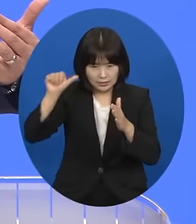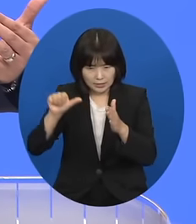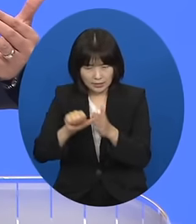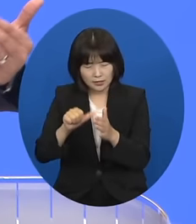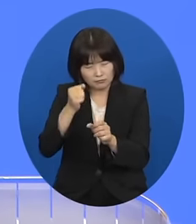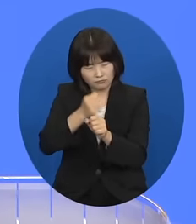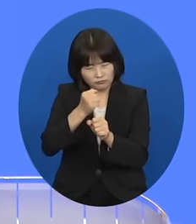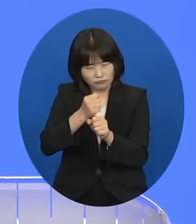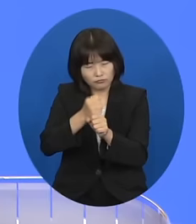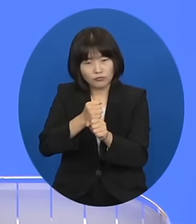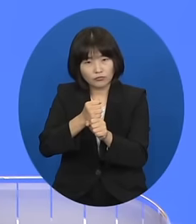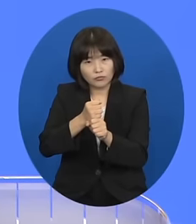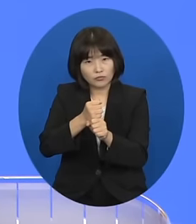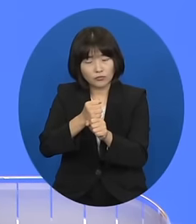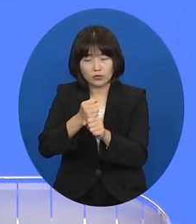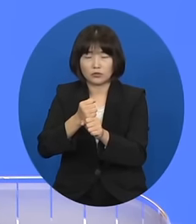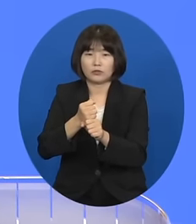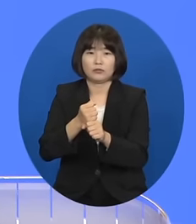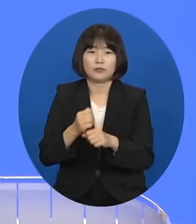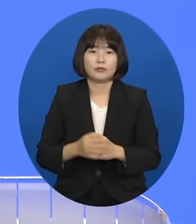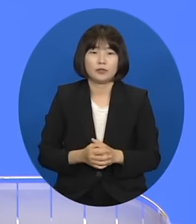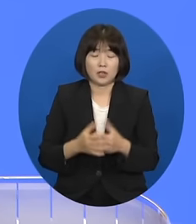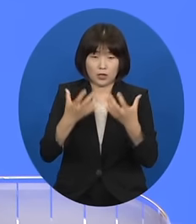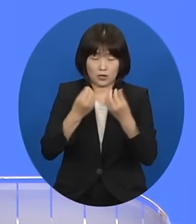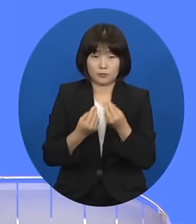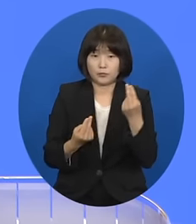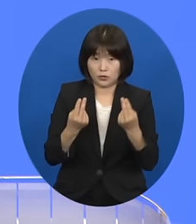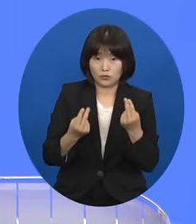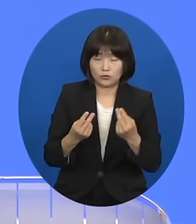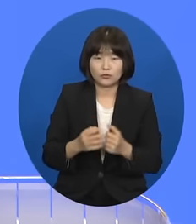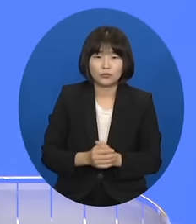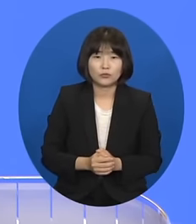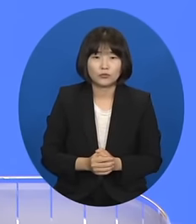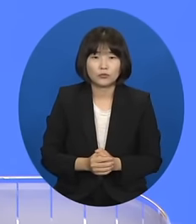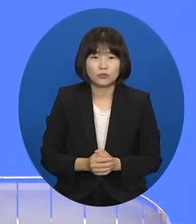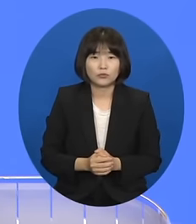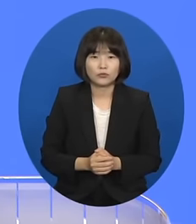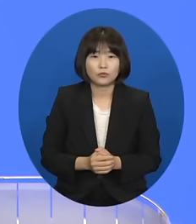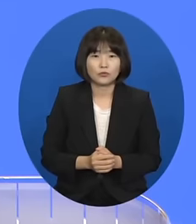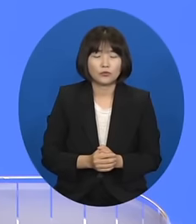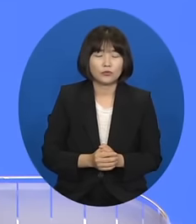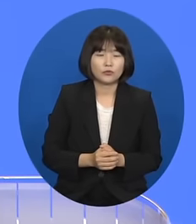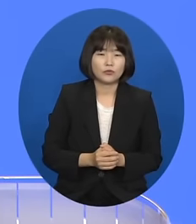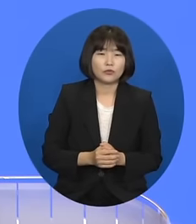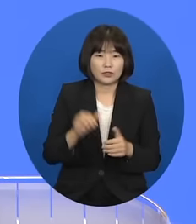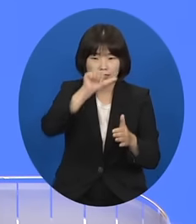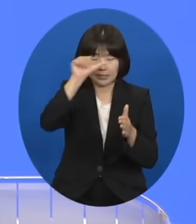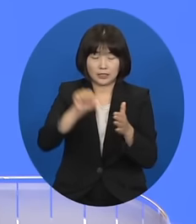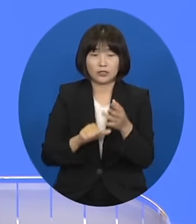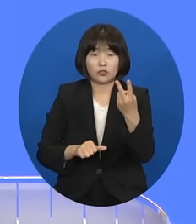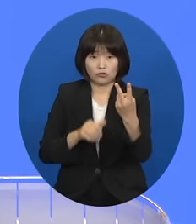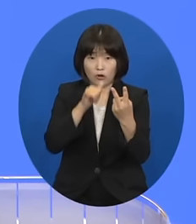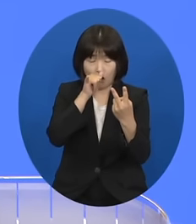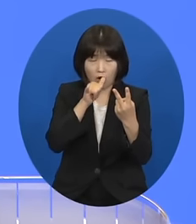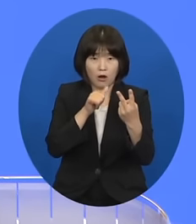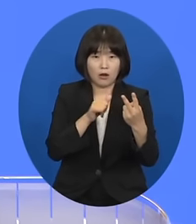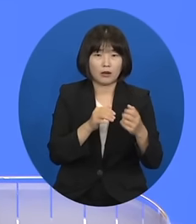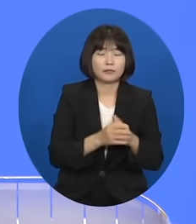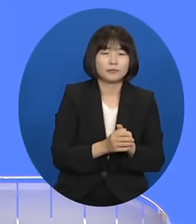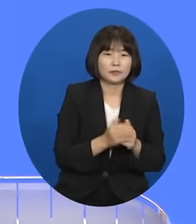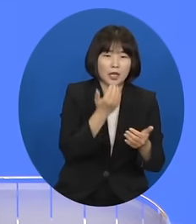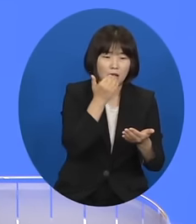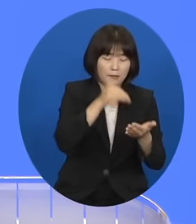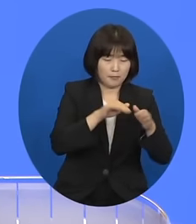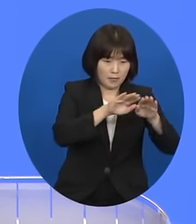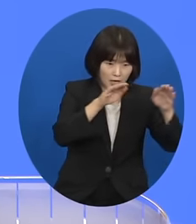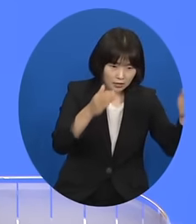것이죠. 그래서 예수님께서도 두 인생이 있는데 반석 위에 세워진 집이 있고 모래 위에 세워진 집이 있다.